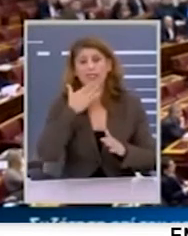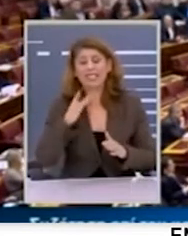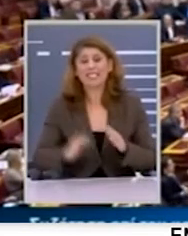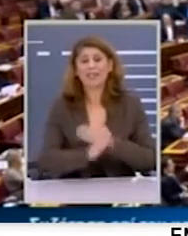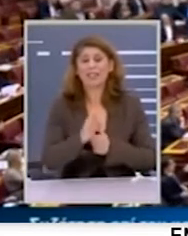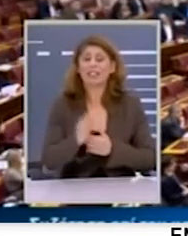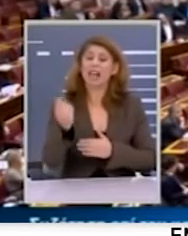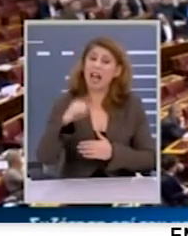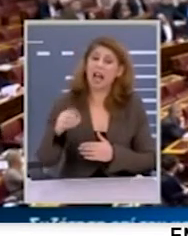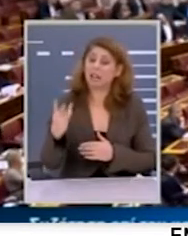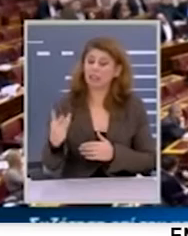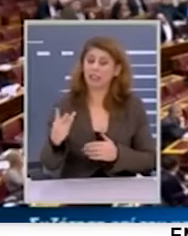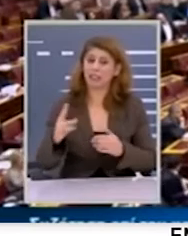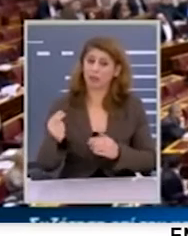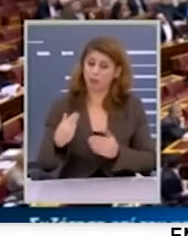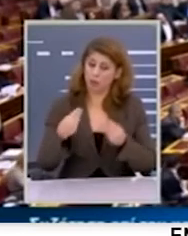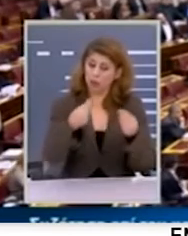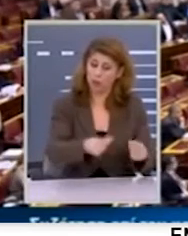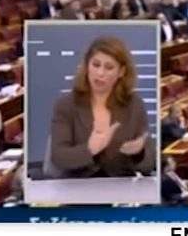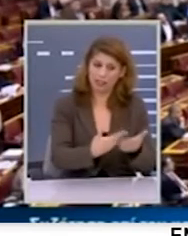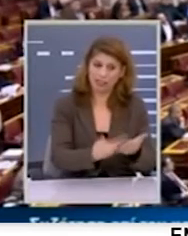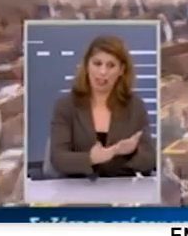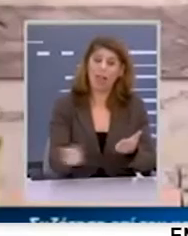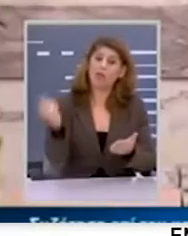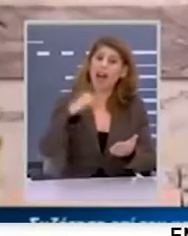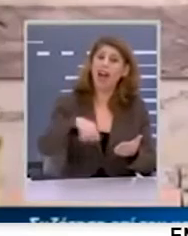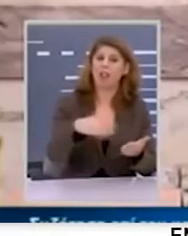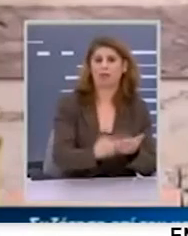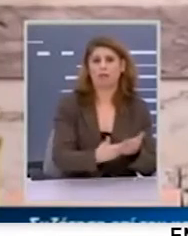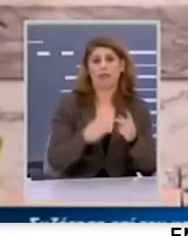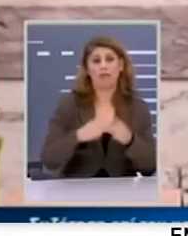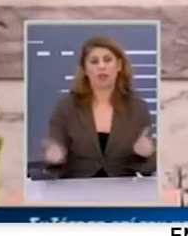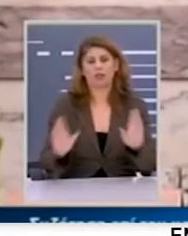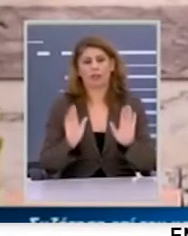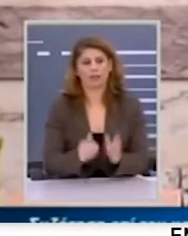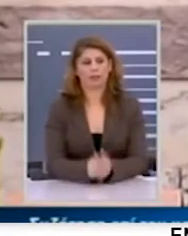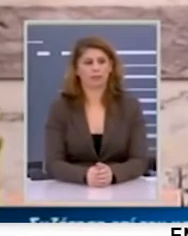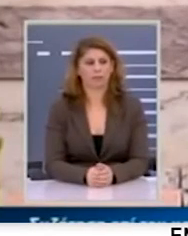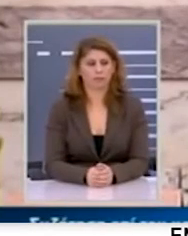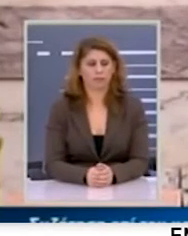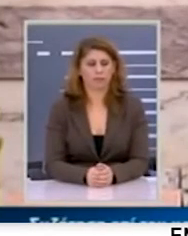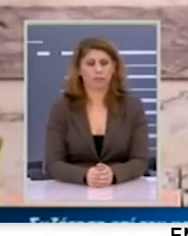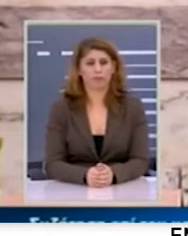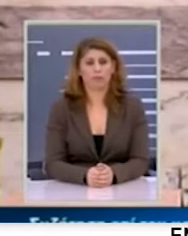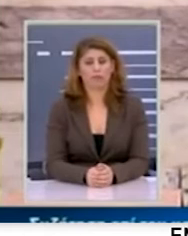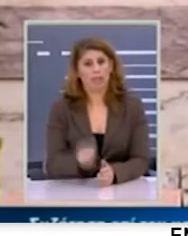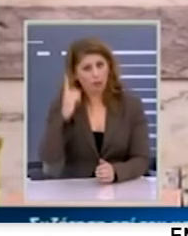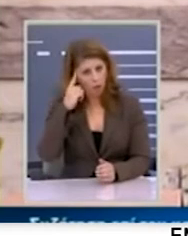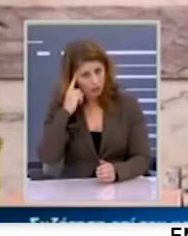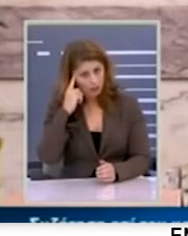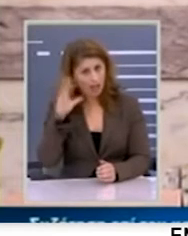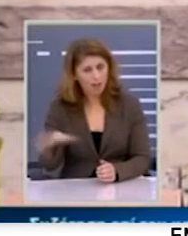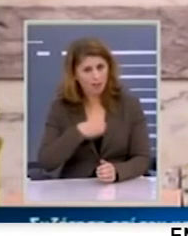σε κόμματα και μέσα μαζικής ενημέρωσης. Στο βήμα βρισκόταν ο βουλευτής της Χρυσής Αυγής Ηλίας Κασιδιάρης και ο πρόεδρος της Βουλής Νίκος